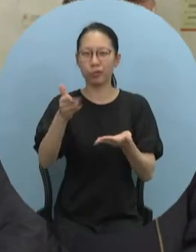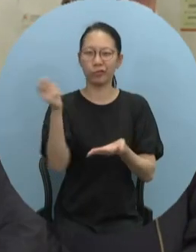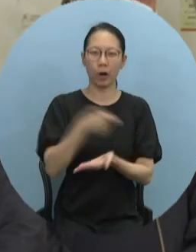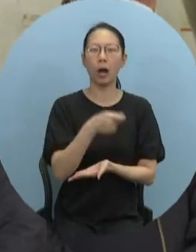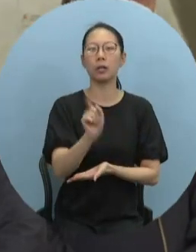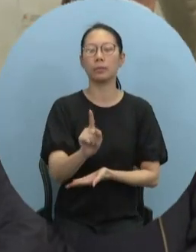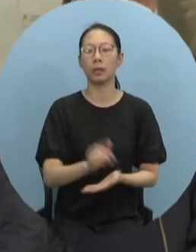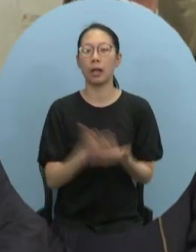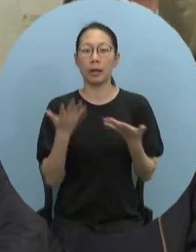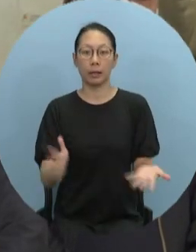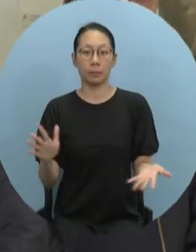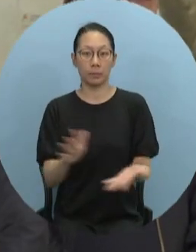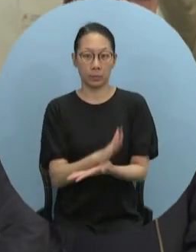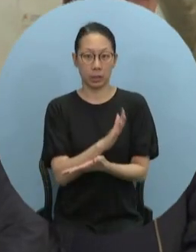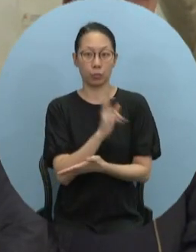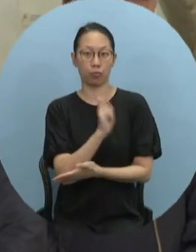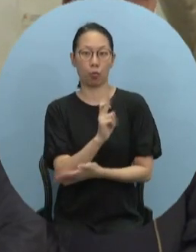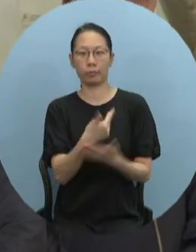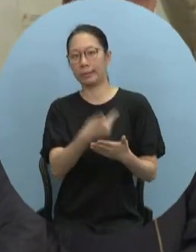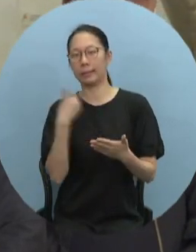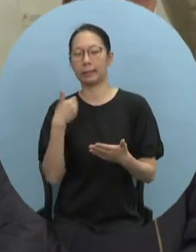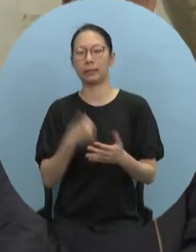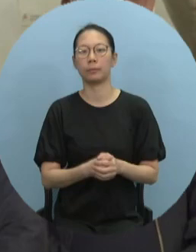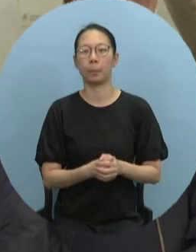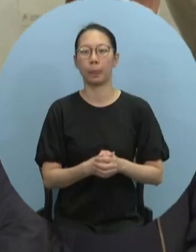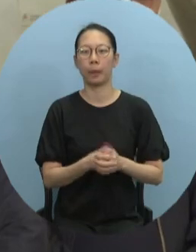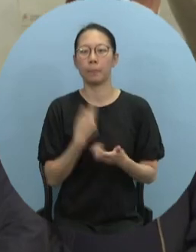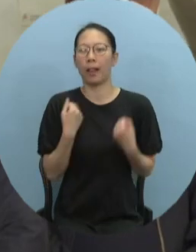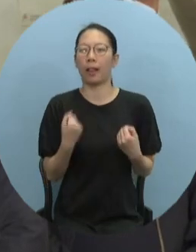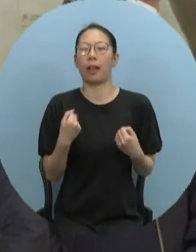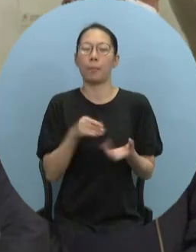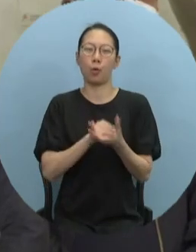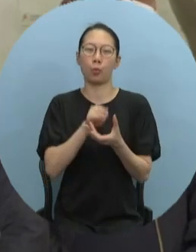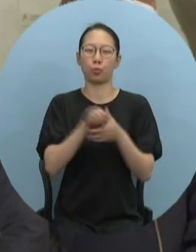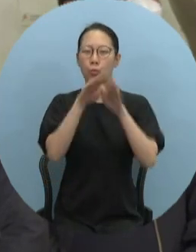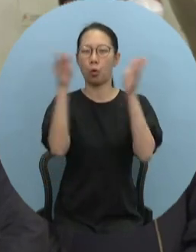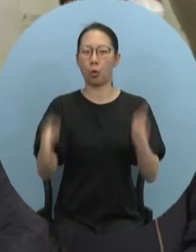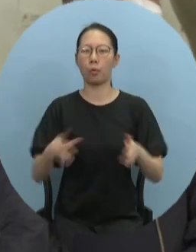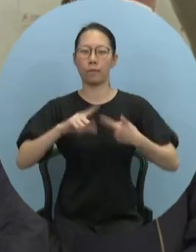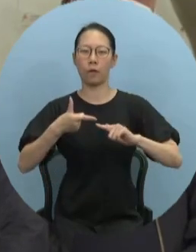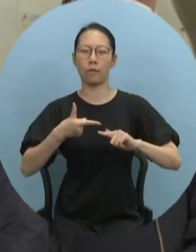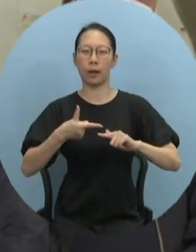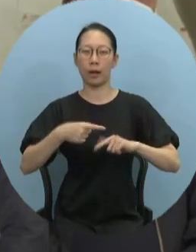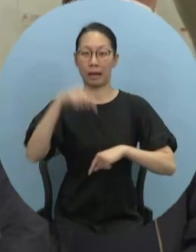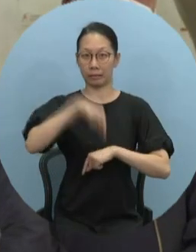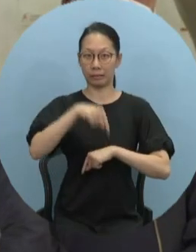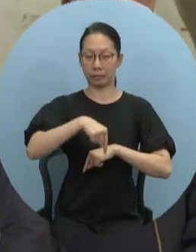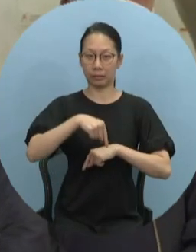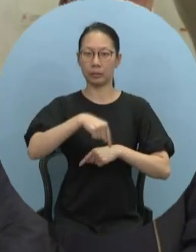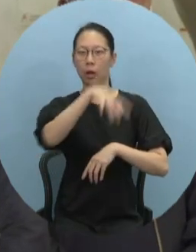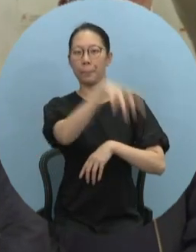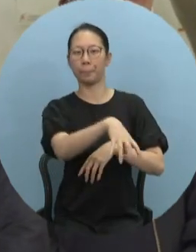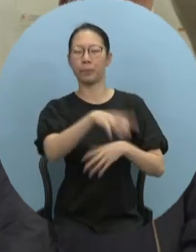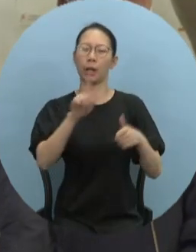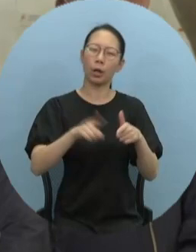我哋喺今年啊嘅年中之前咧，用一般放老鼠籠嘅方法啊，依一度一個月咧